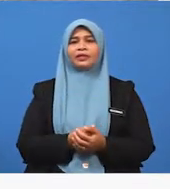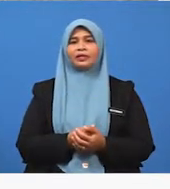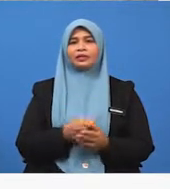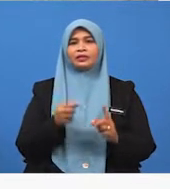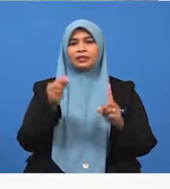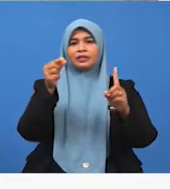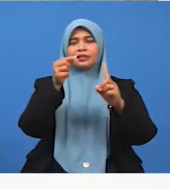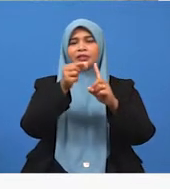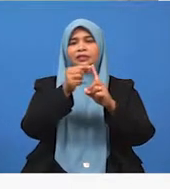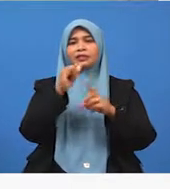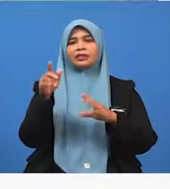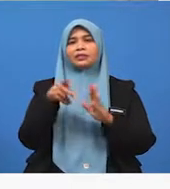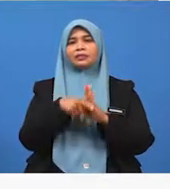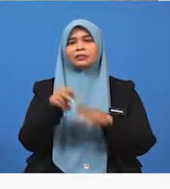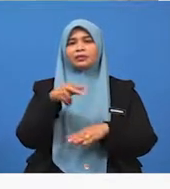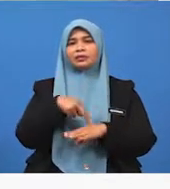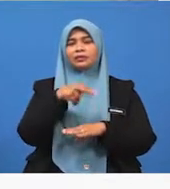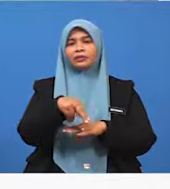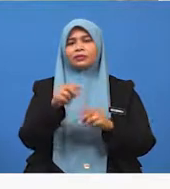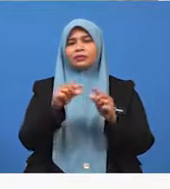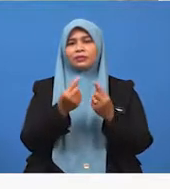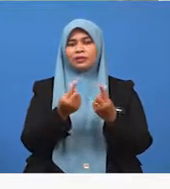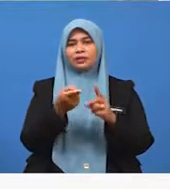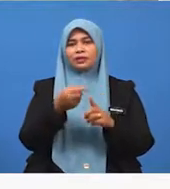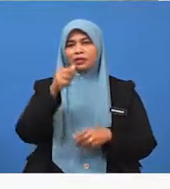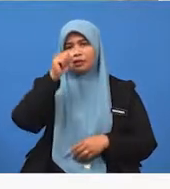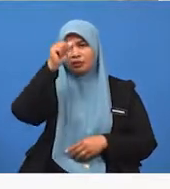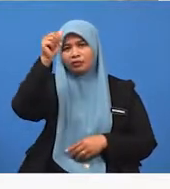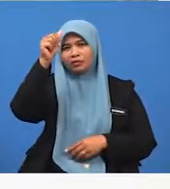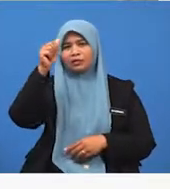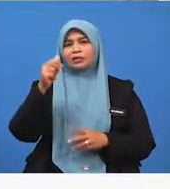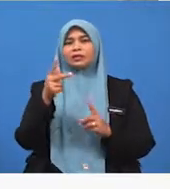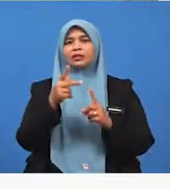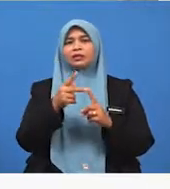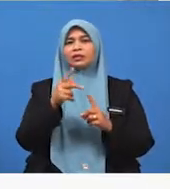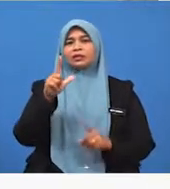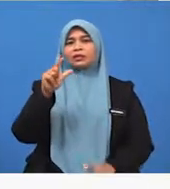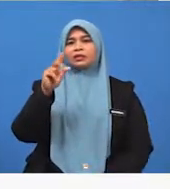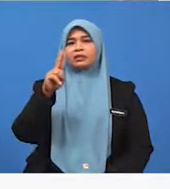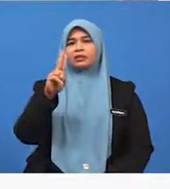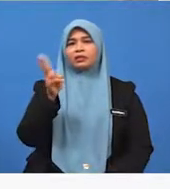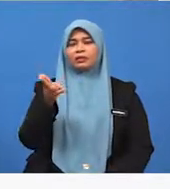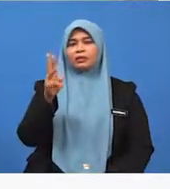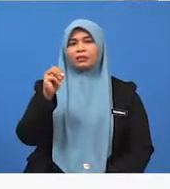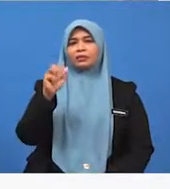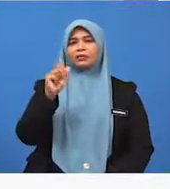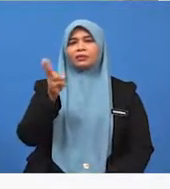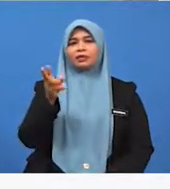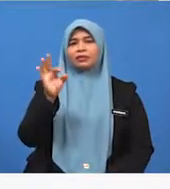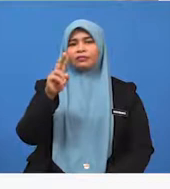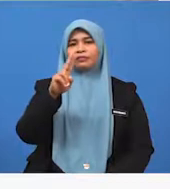Dari segi istilah, ialah penurunan Al-Quran dari Allah ke Lauh